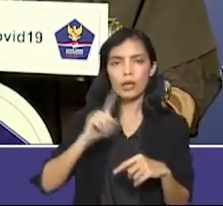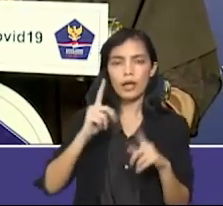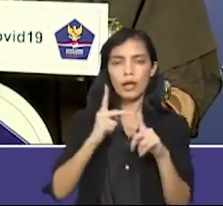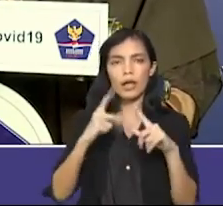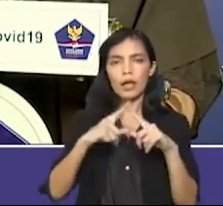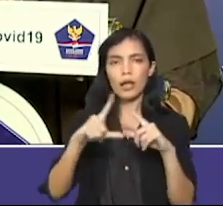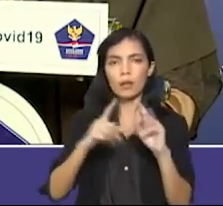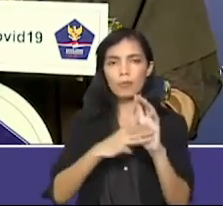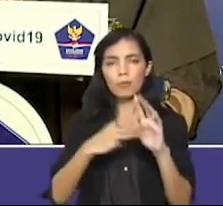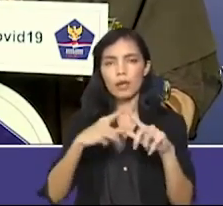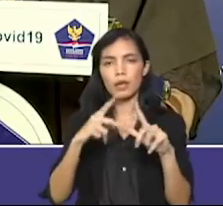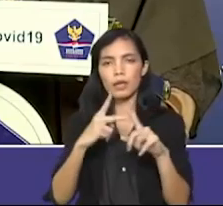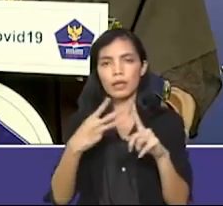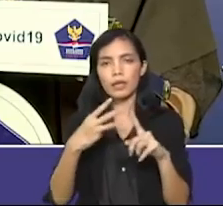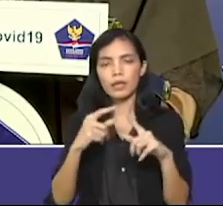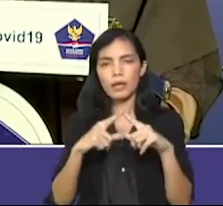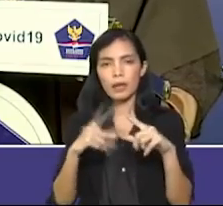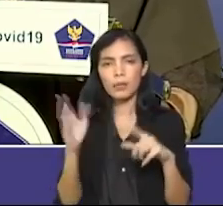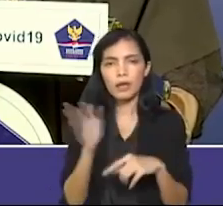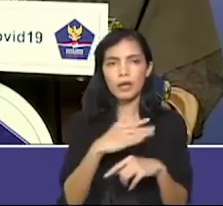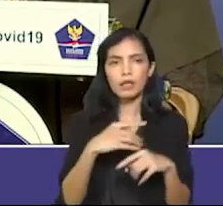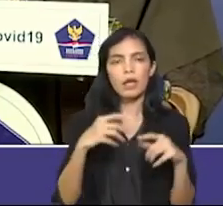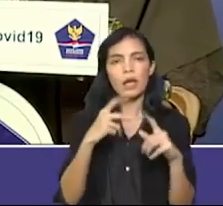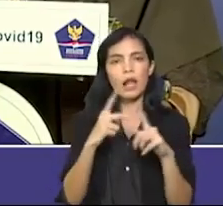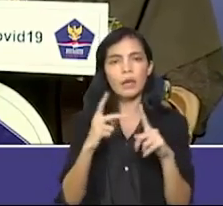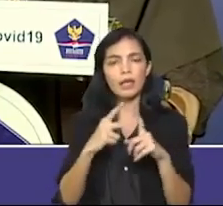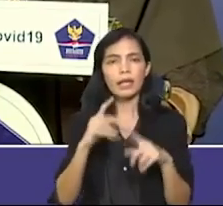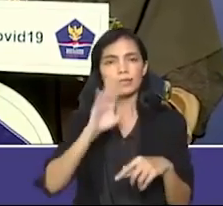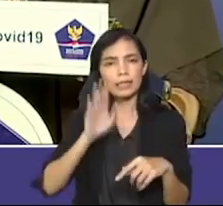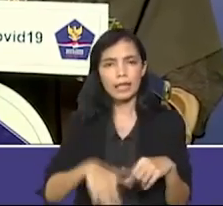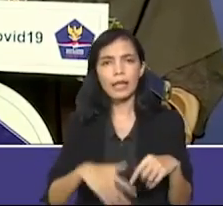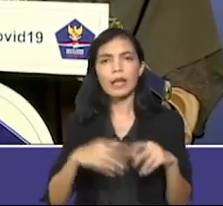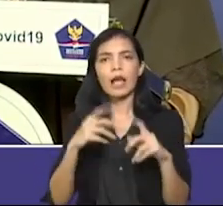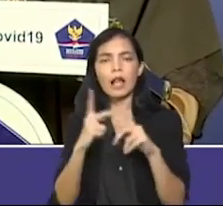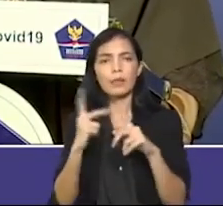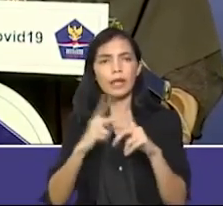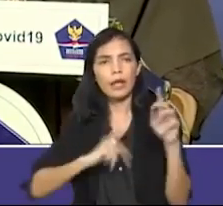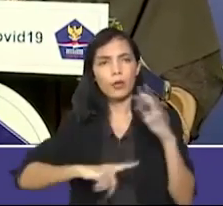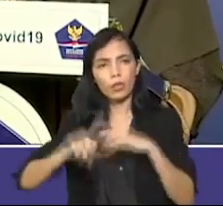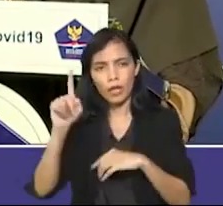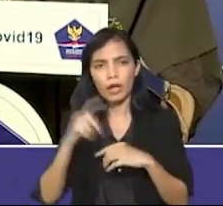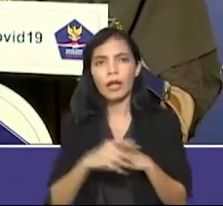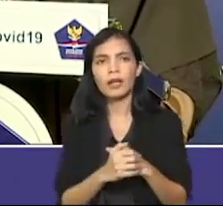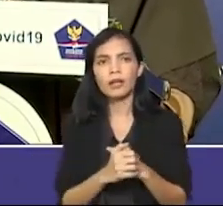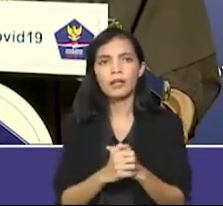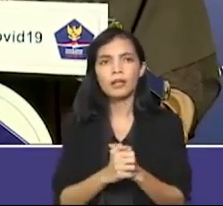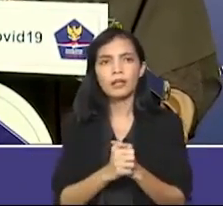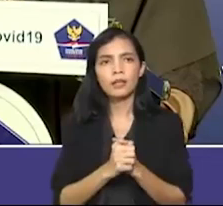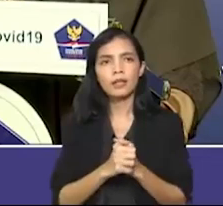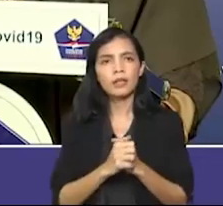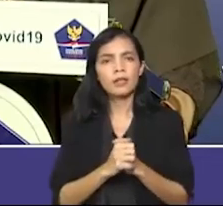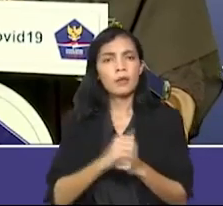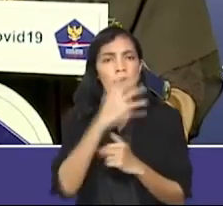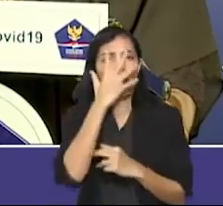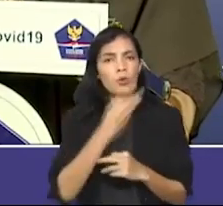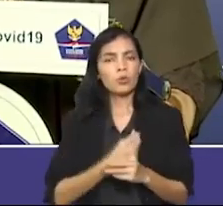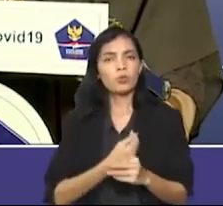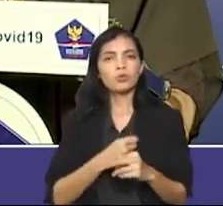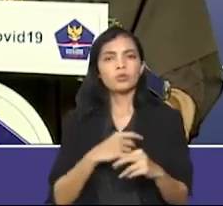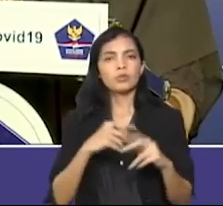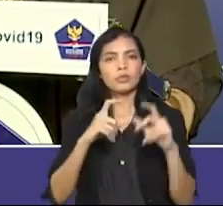Barat Halmahera Selatan pulau Taliabu Halmahera Utara di Provinsi Maluku